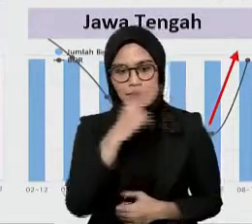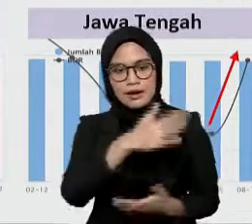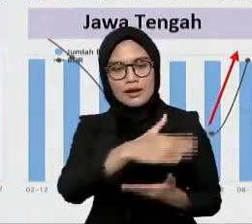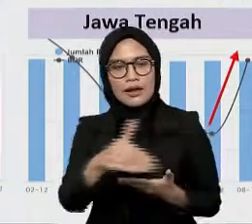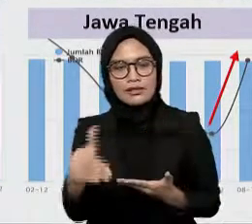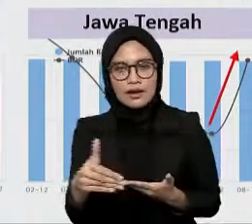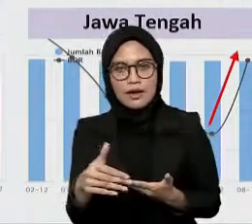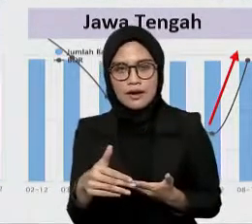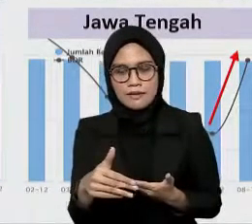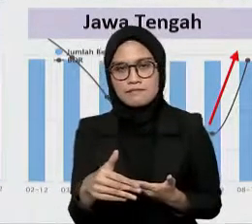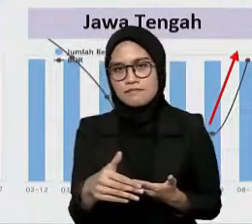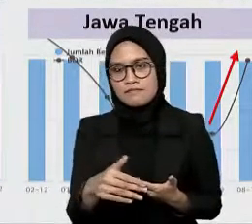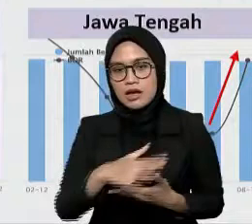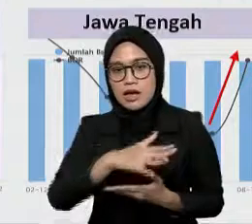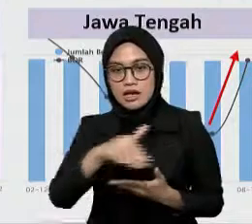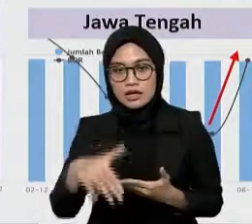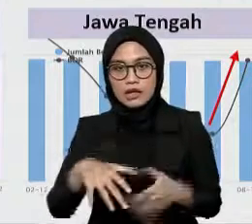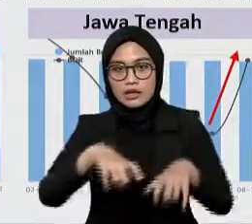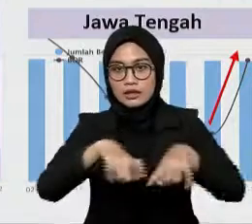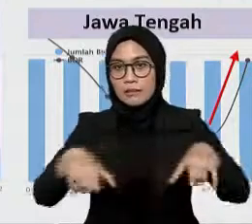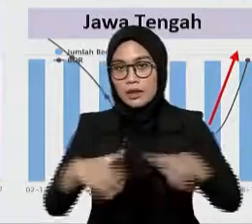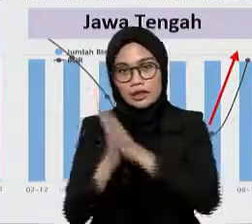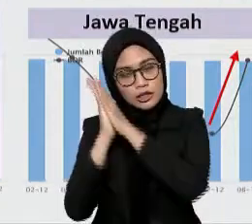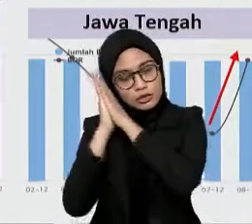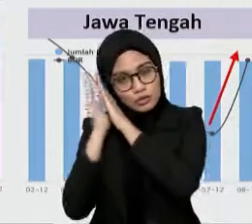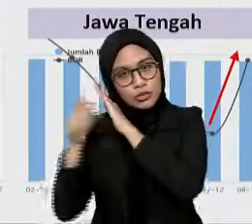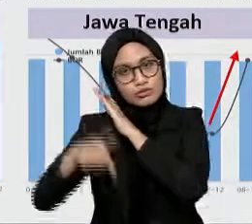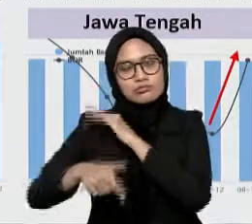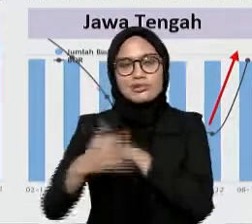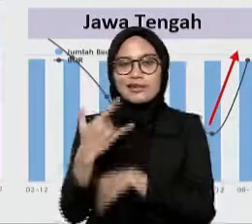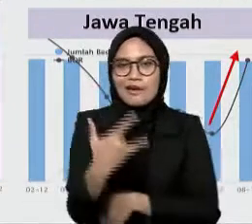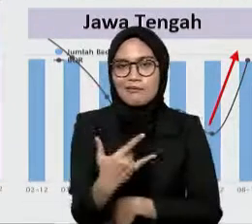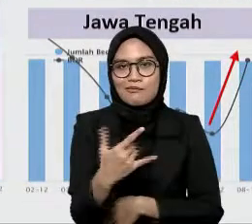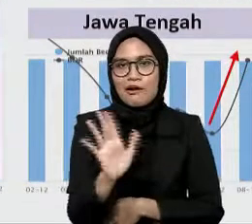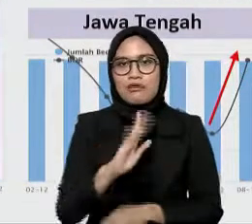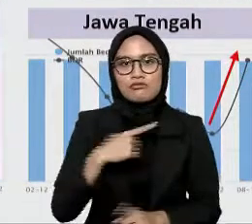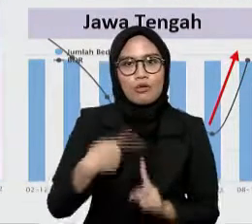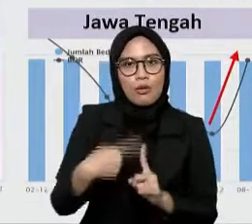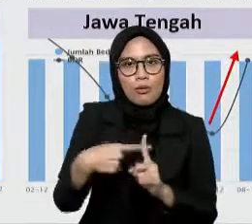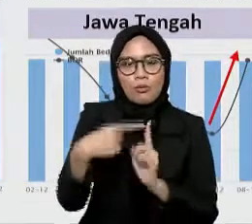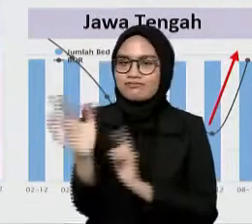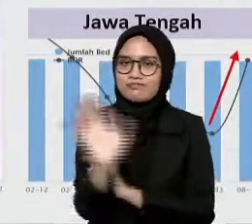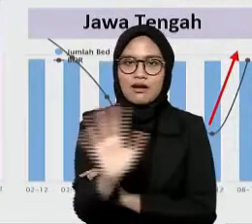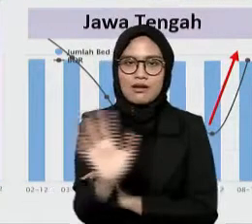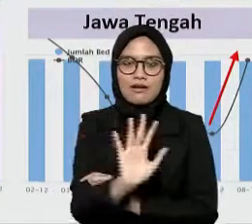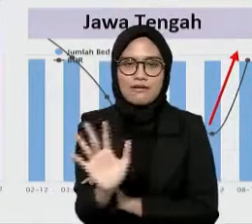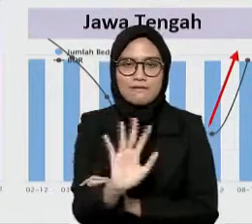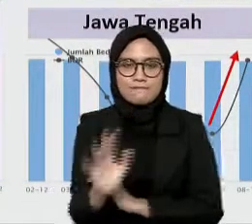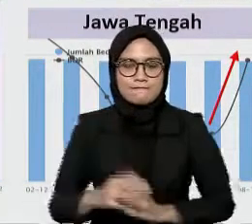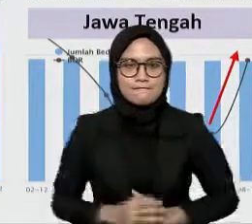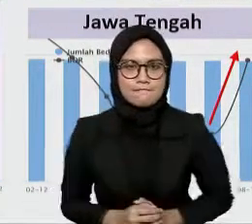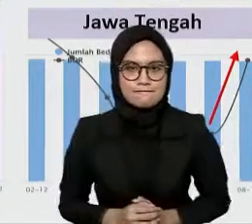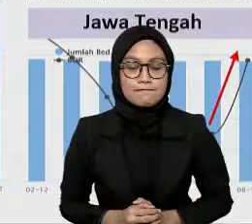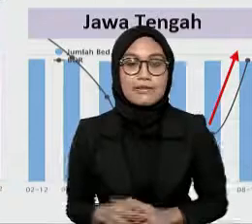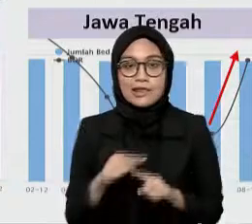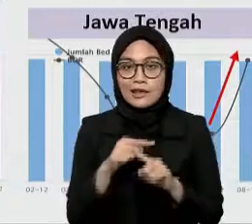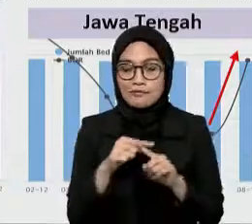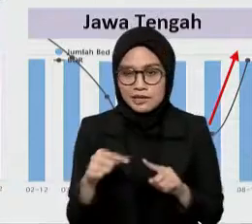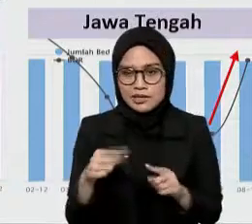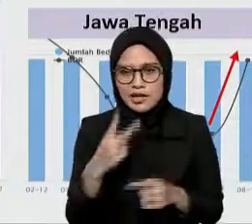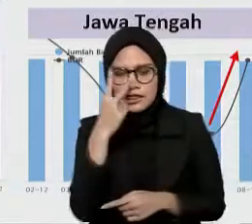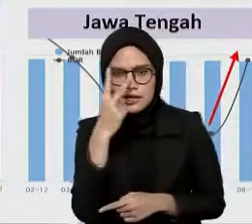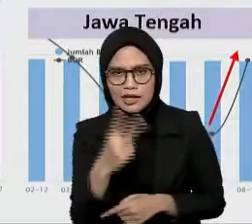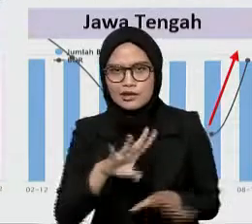tempat tidur untuk COVID-19 yang cenderung tetap dan belum dikonversi kembali. Meskipun secara nasional